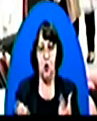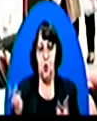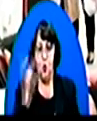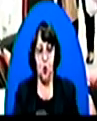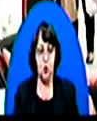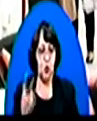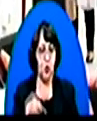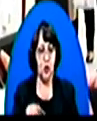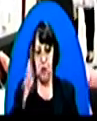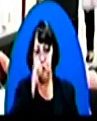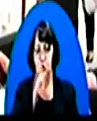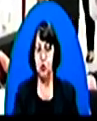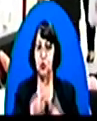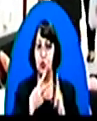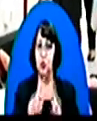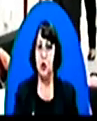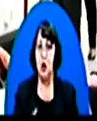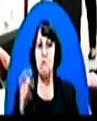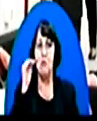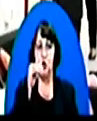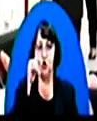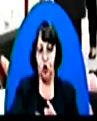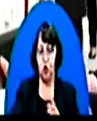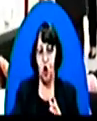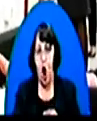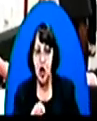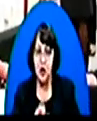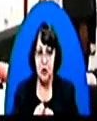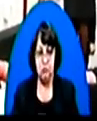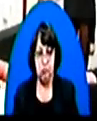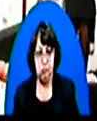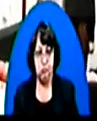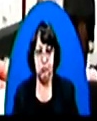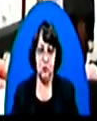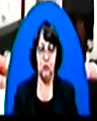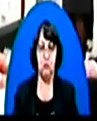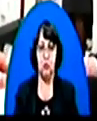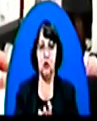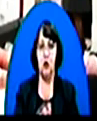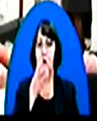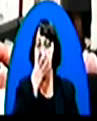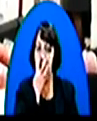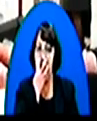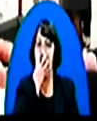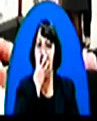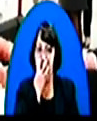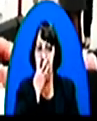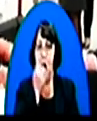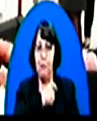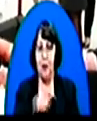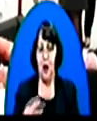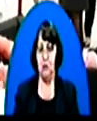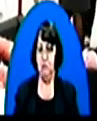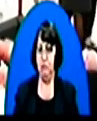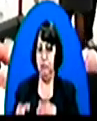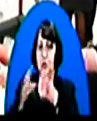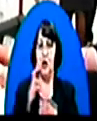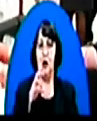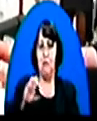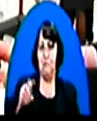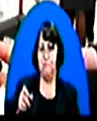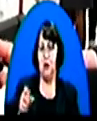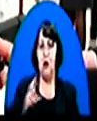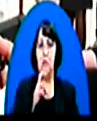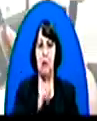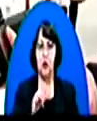эмнэлгийн бүх тусламж үйлчилгээг машин дотор үзүүлэх бүрэн боломжтой. Өөрөөр хэлэх юм бол хүчил төрөгчтэй, хүчлөрөгчийн баллонтай, за зүрхний